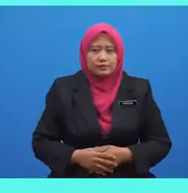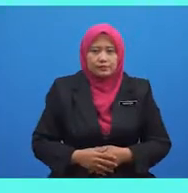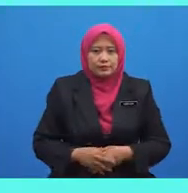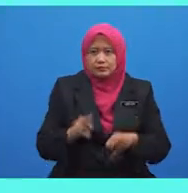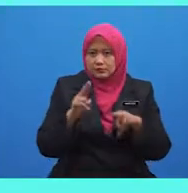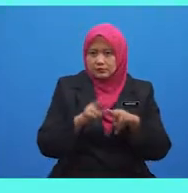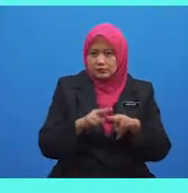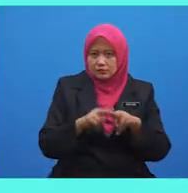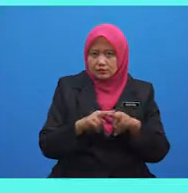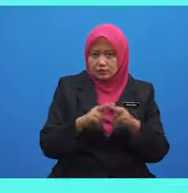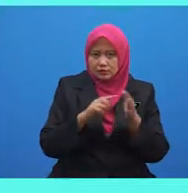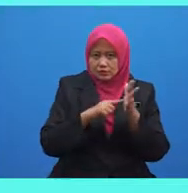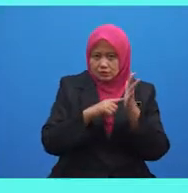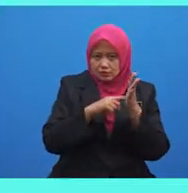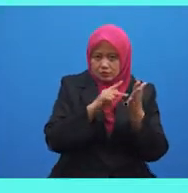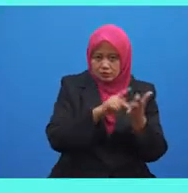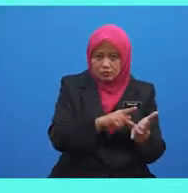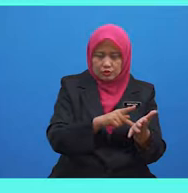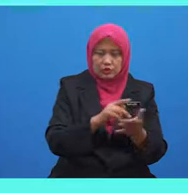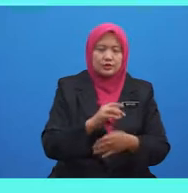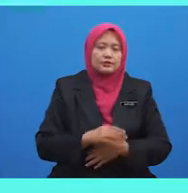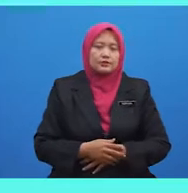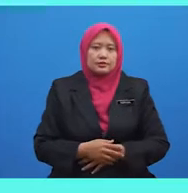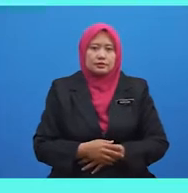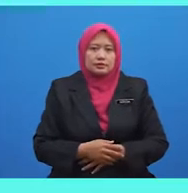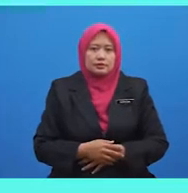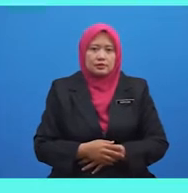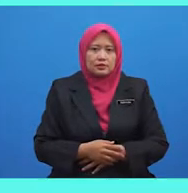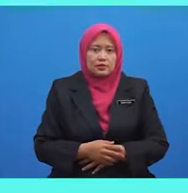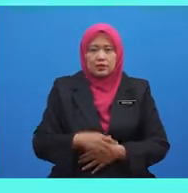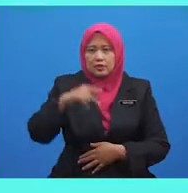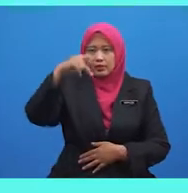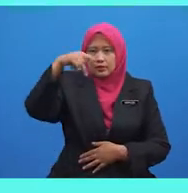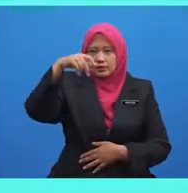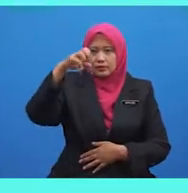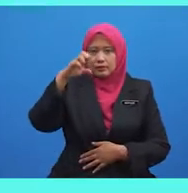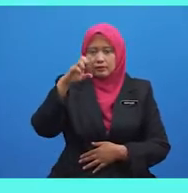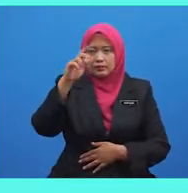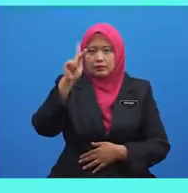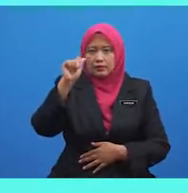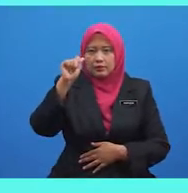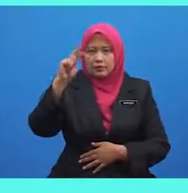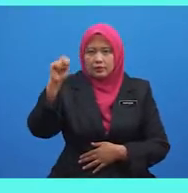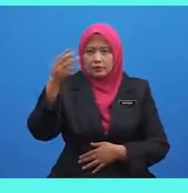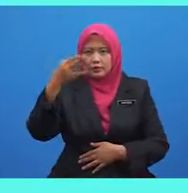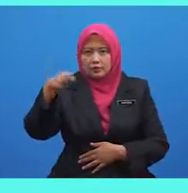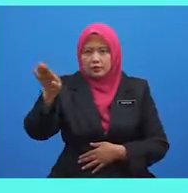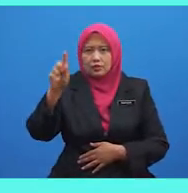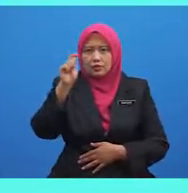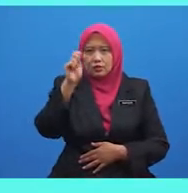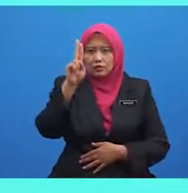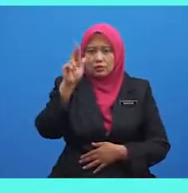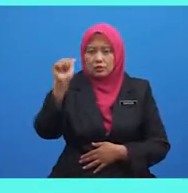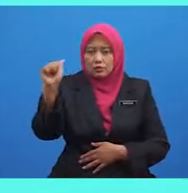kedudukan pusat pemerintahan Kesultanan Johor Riau di Pekan Tua. Pengasasan kerajaan bermula